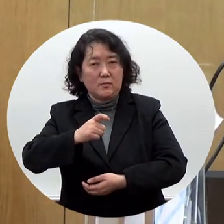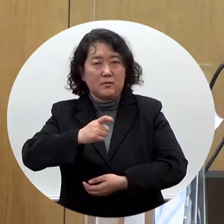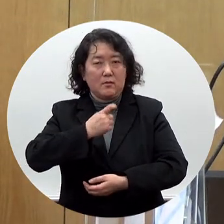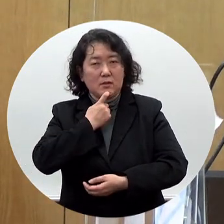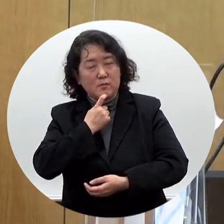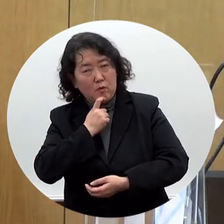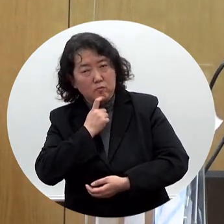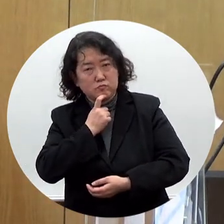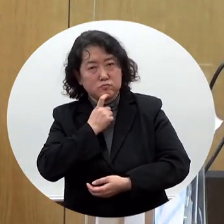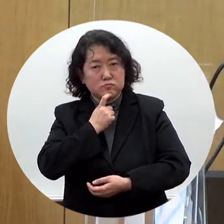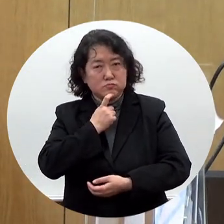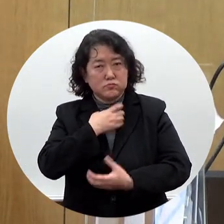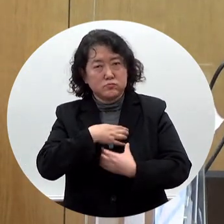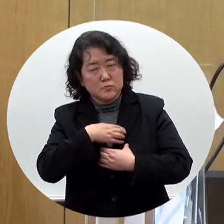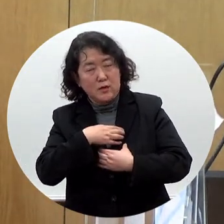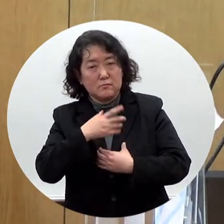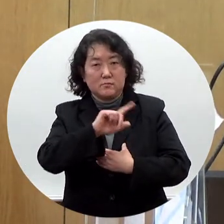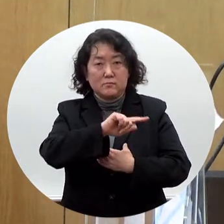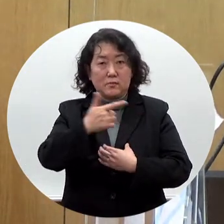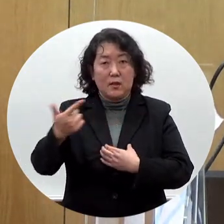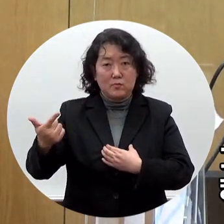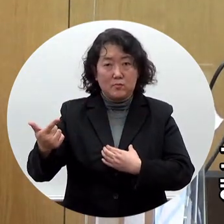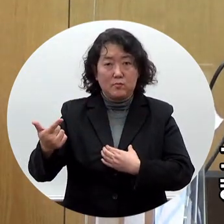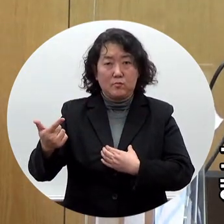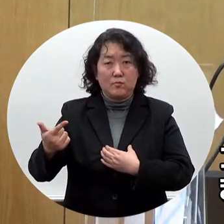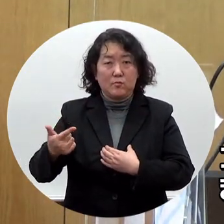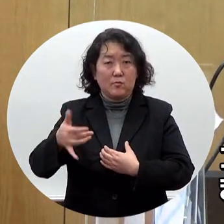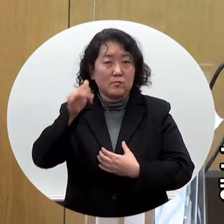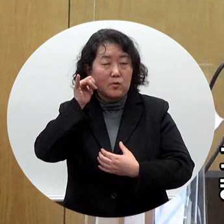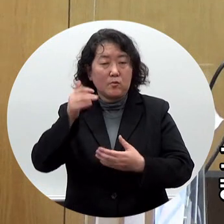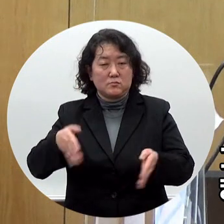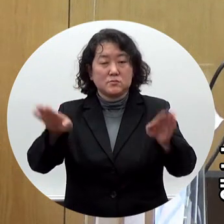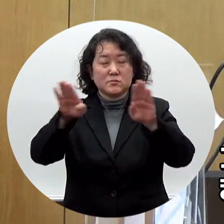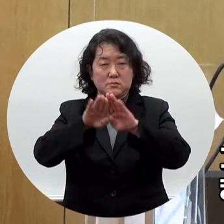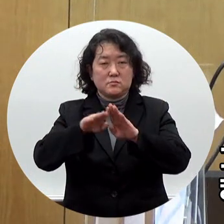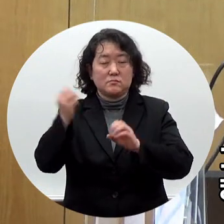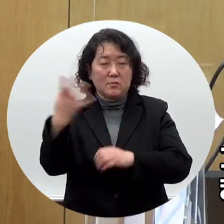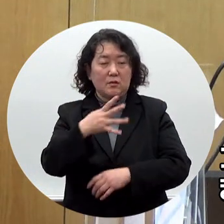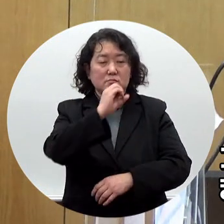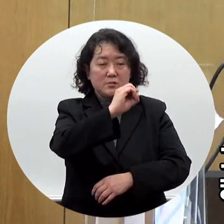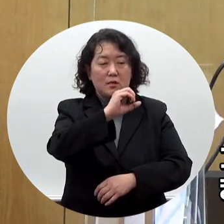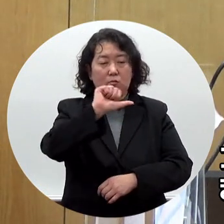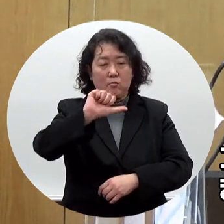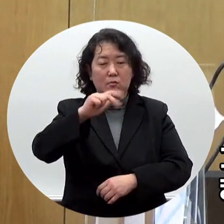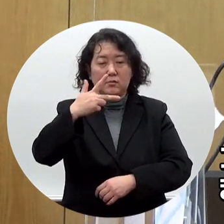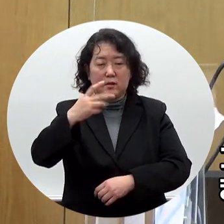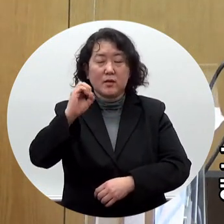であったり、ご不安な点がありましたら、コールセンター